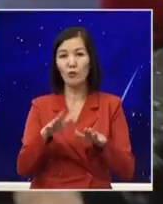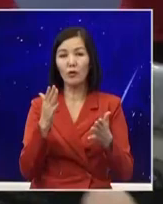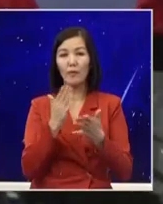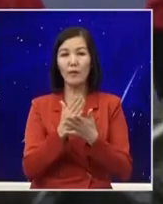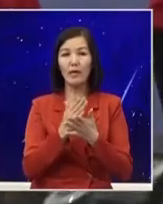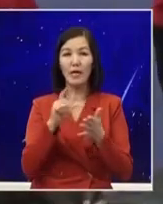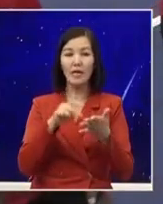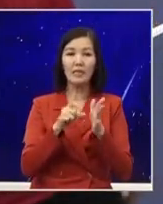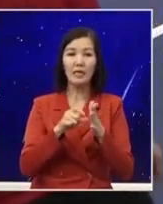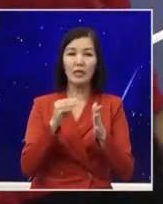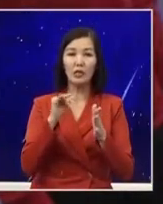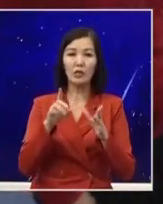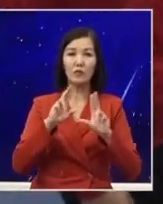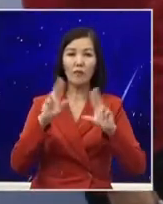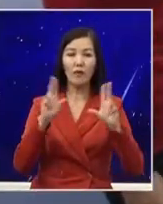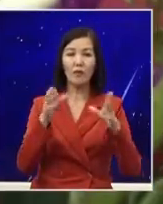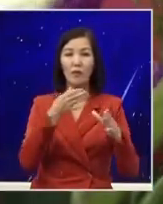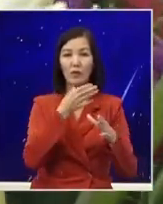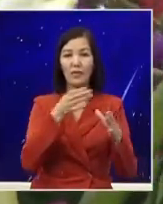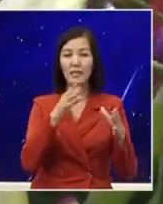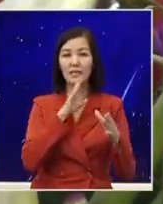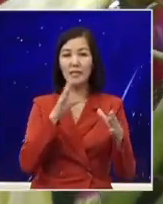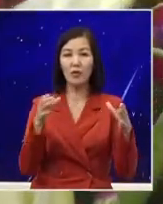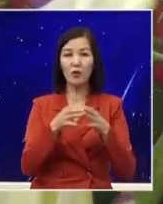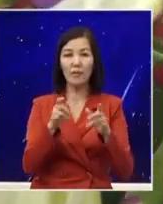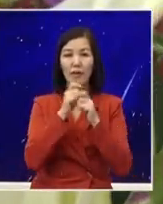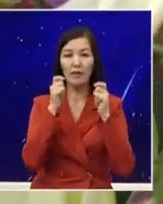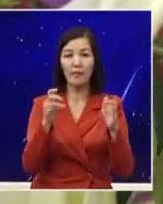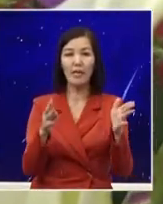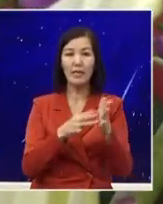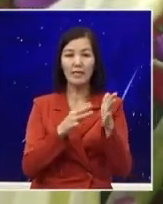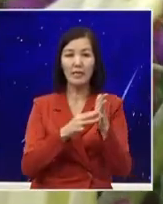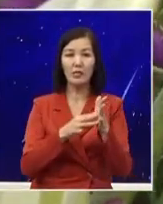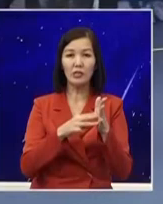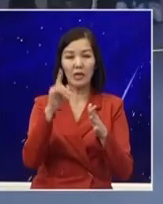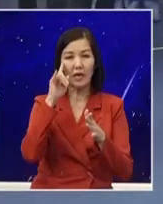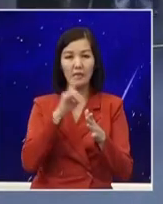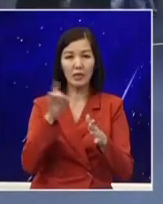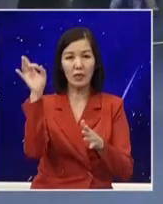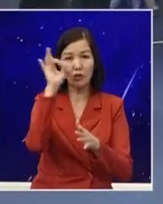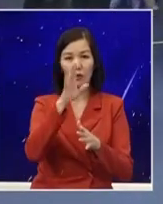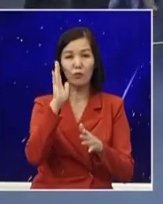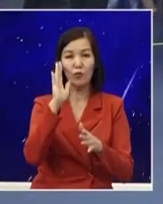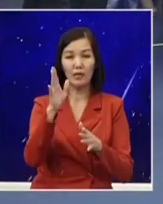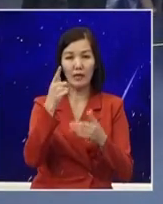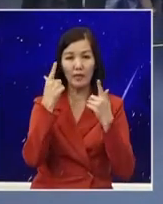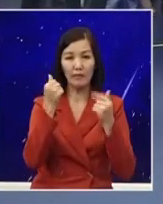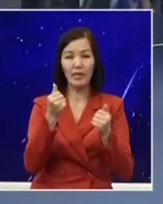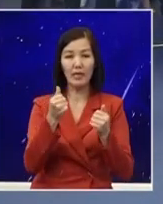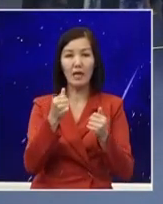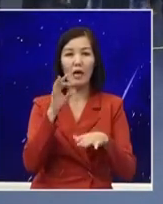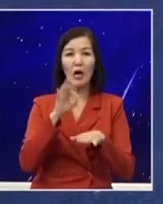ырымдап, залда жетсу волейбол қыздар құрамасын марапаттады. 8-ші мәрте ел чемпионы атанғаны белгілі.